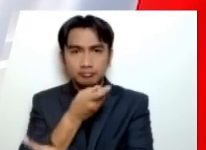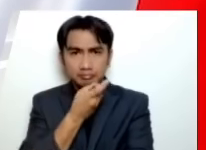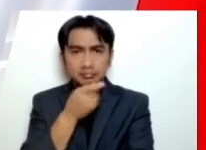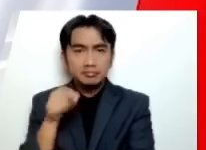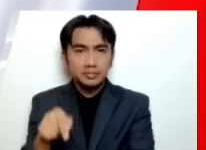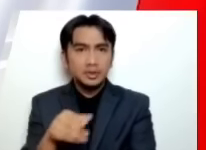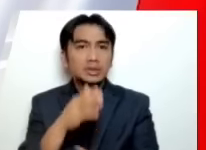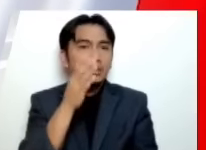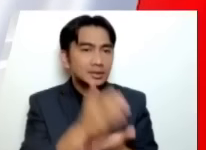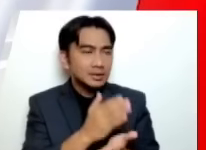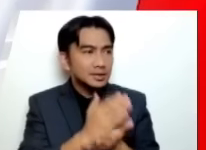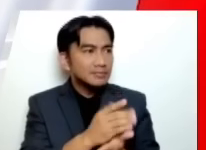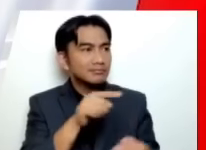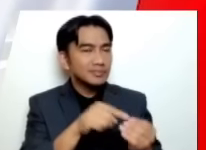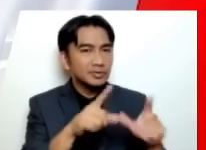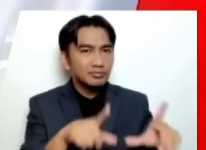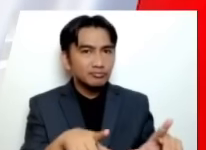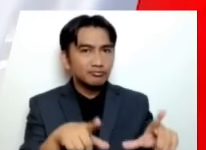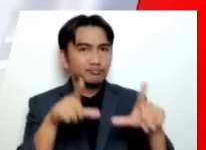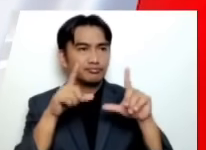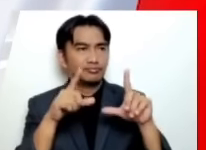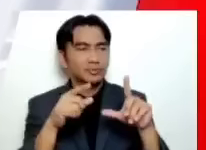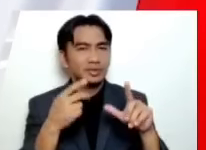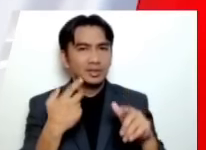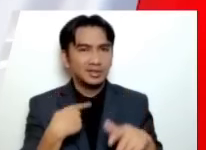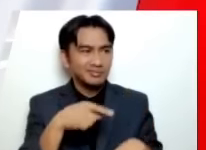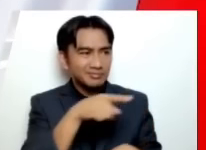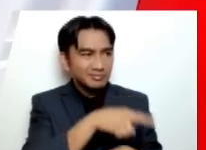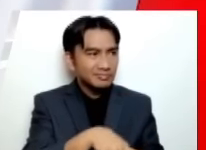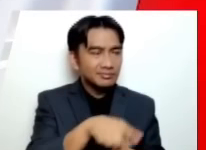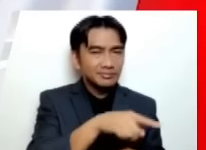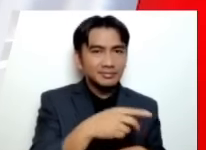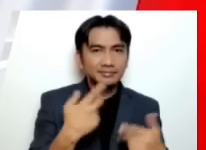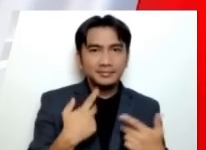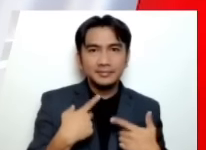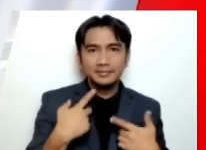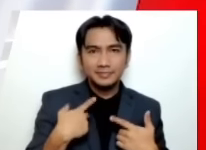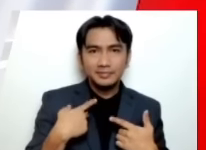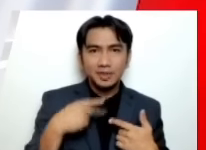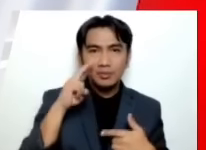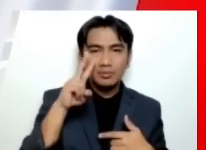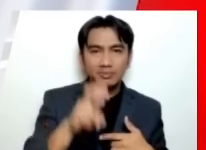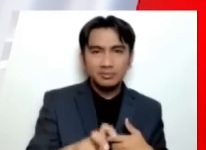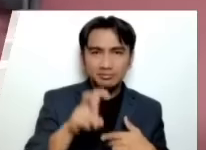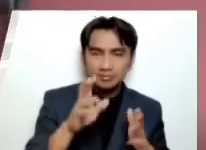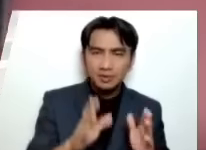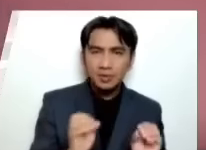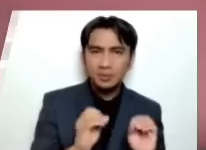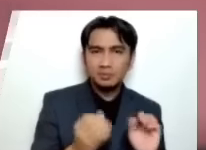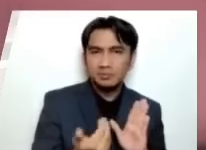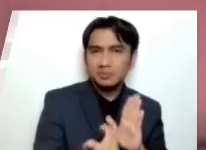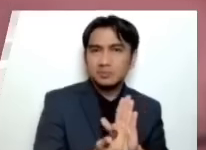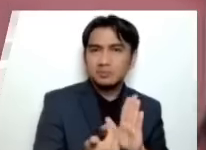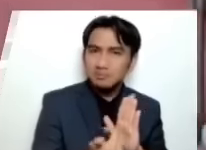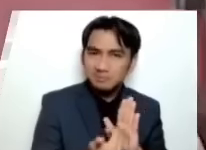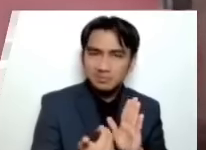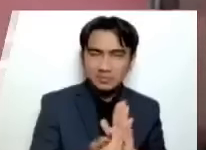ang paggamit ng mga testigong wala umunong kredibilidad o questionable ang layunin. Oscar